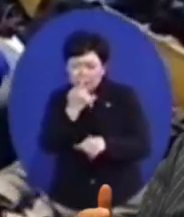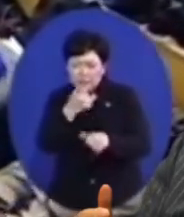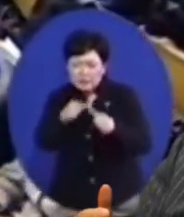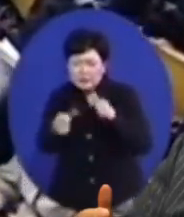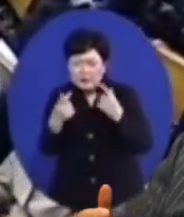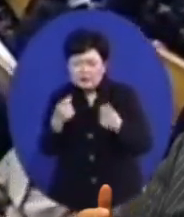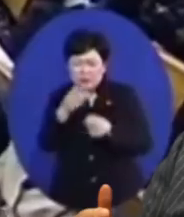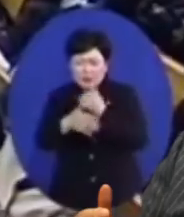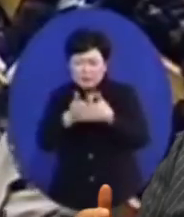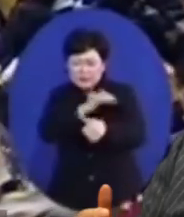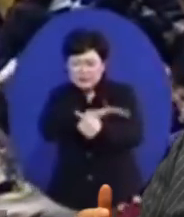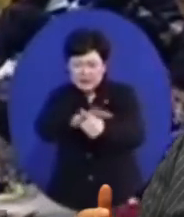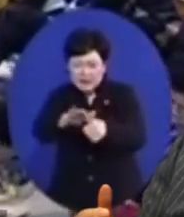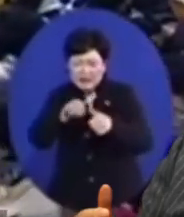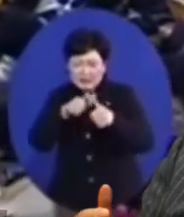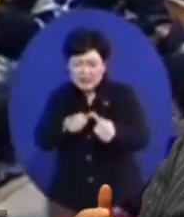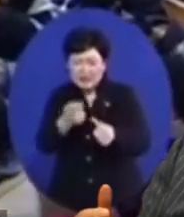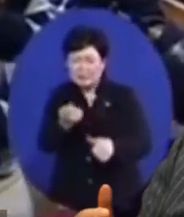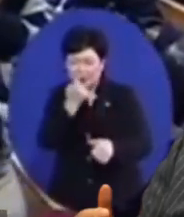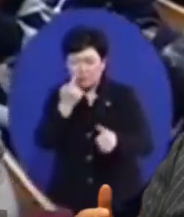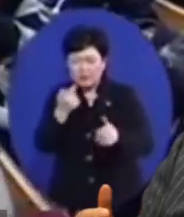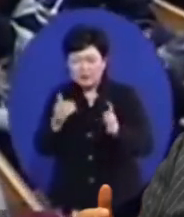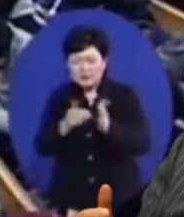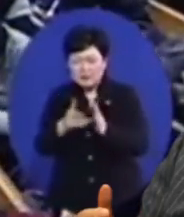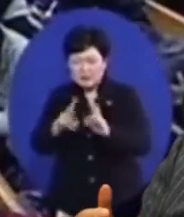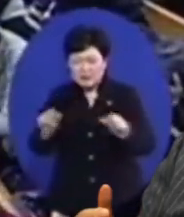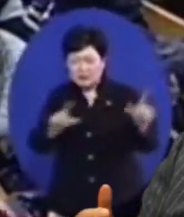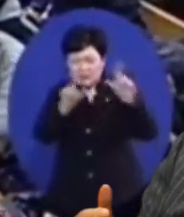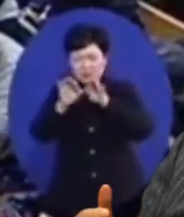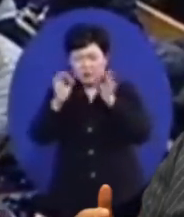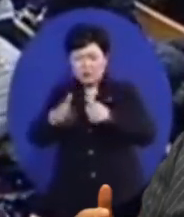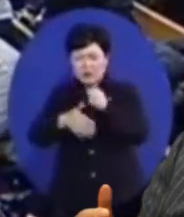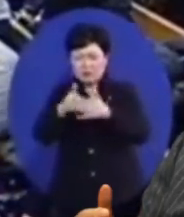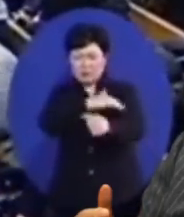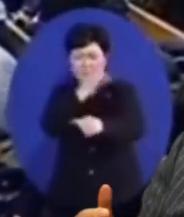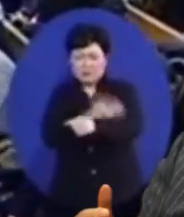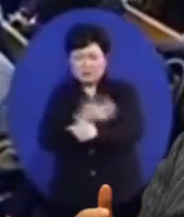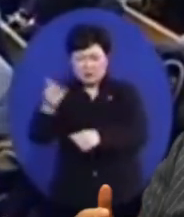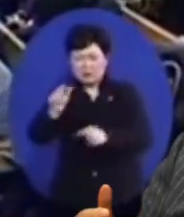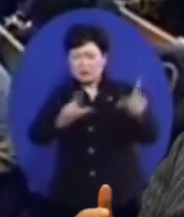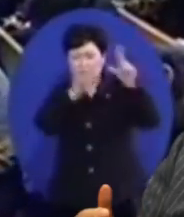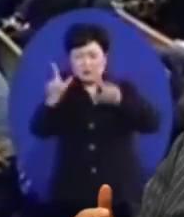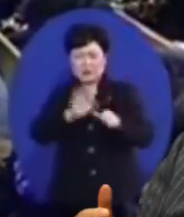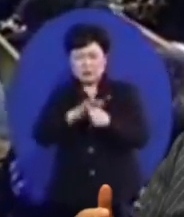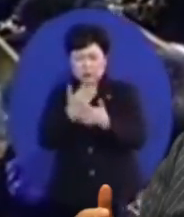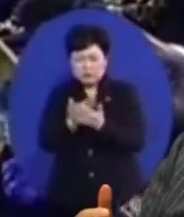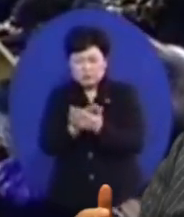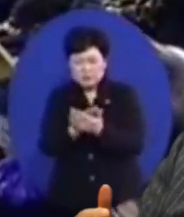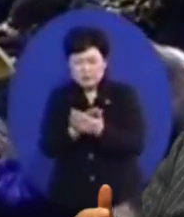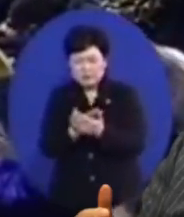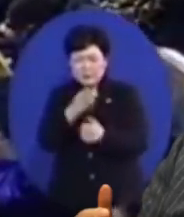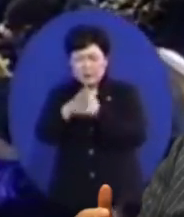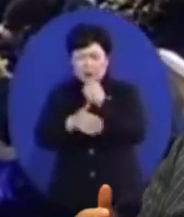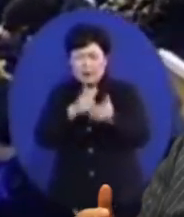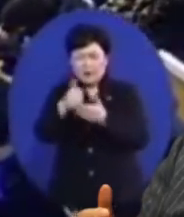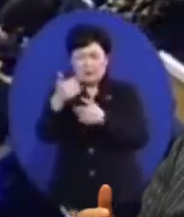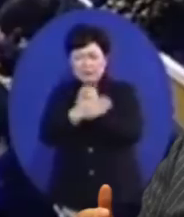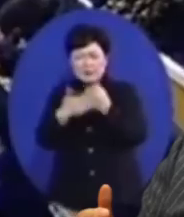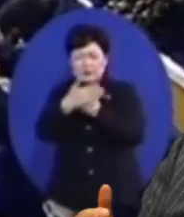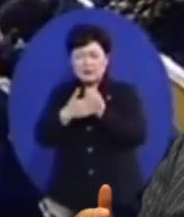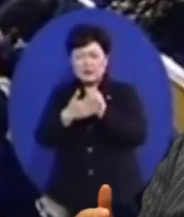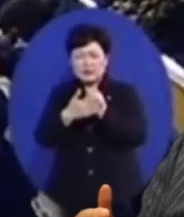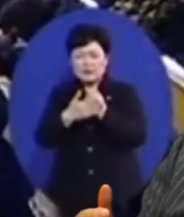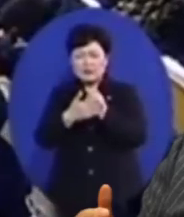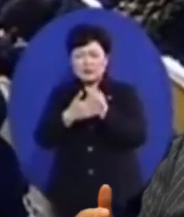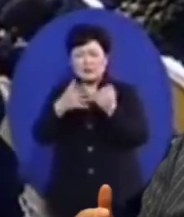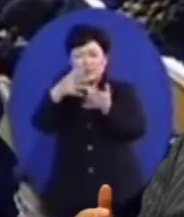하나님을 잘 따라 배워서 이 땅에 사는 동안에 하나님의 능력으로 살게 도와주시옵시고 하나님의 은혜를 만인과 나눌